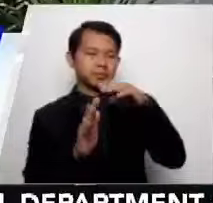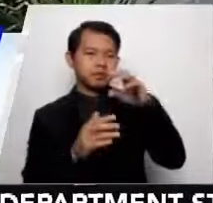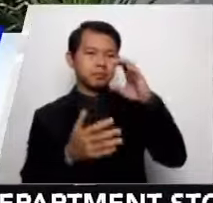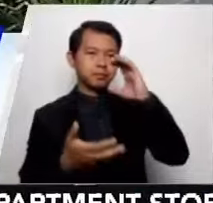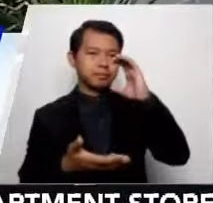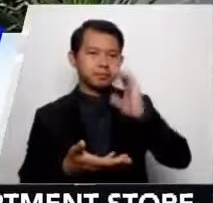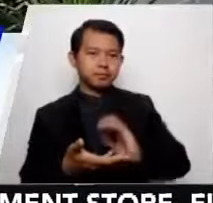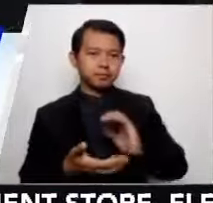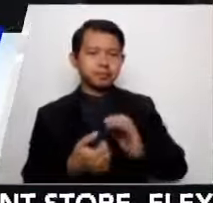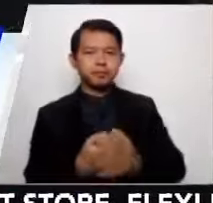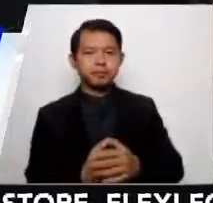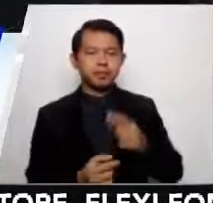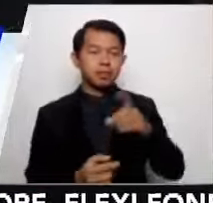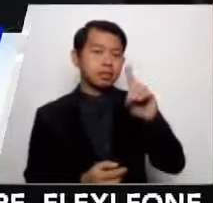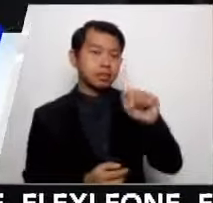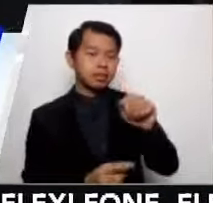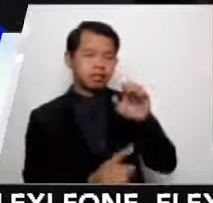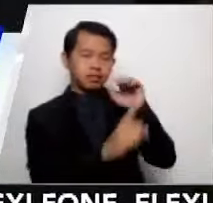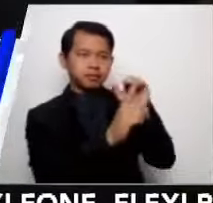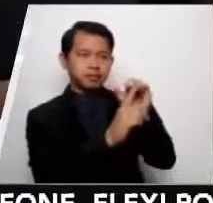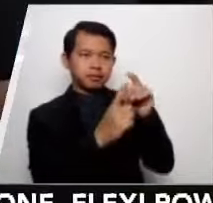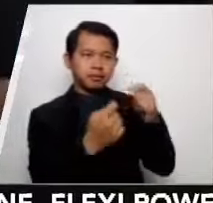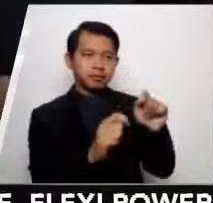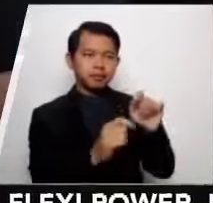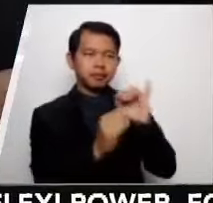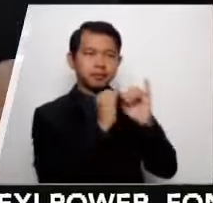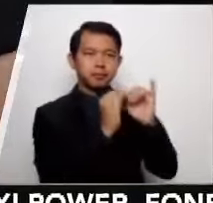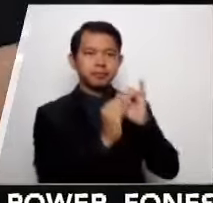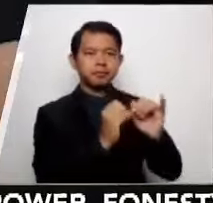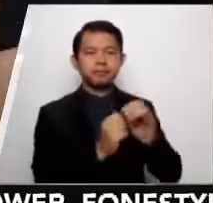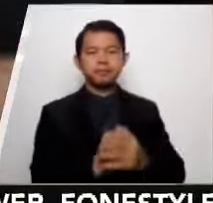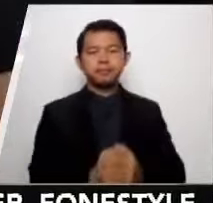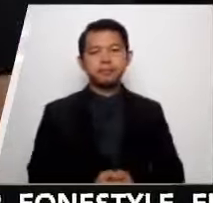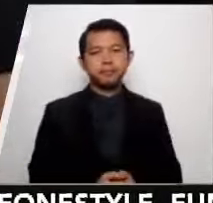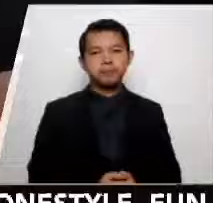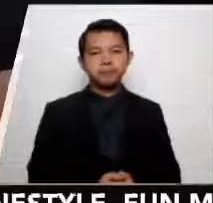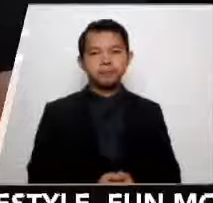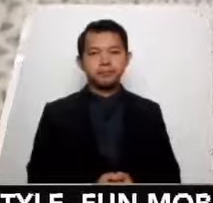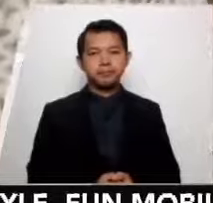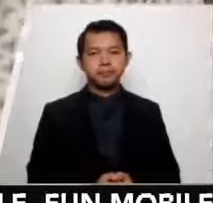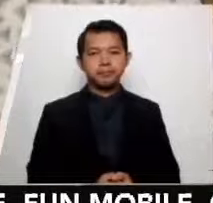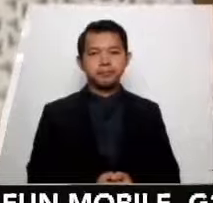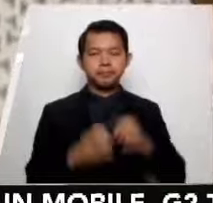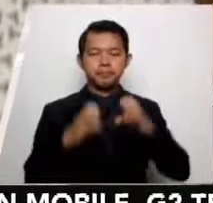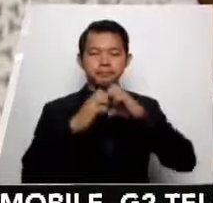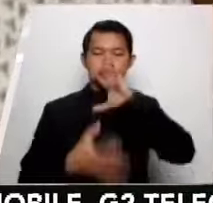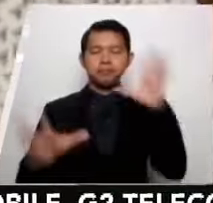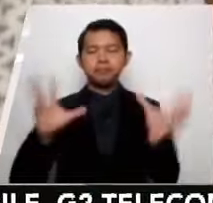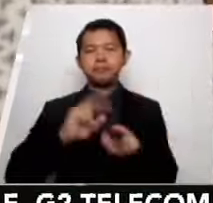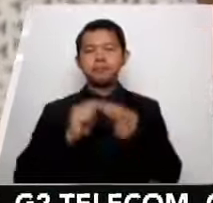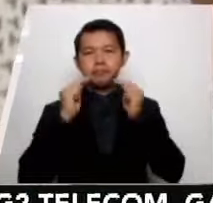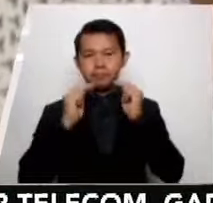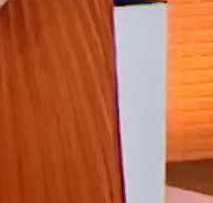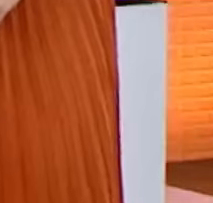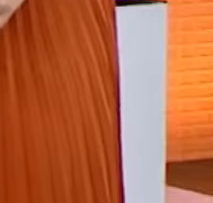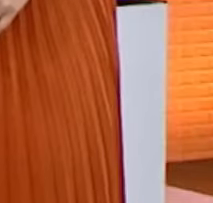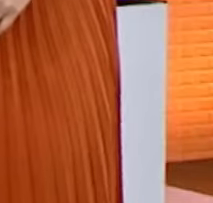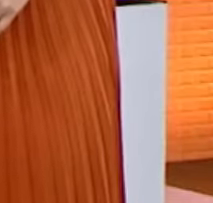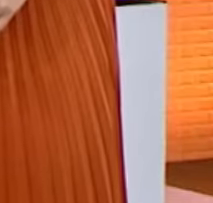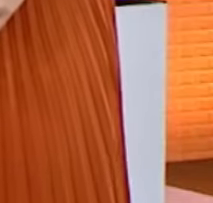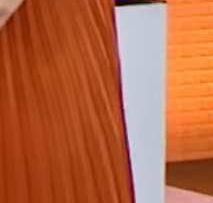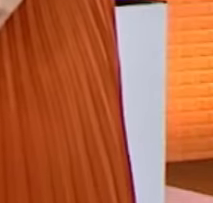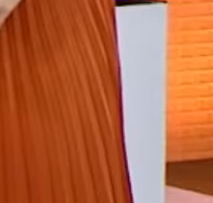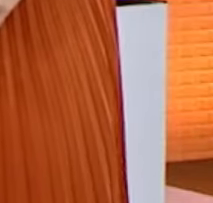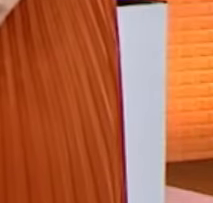DA ukol dito. Ito ang unang balita, Bernadette Reyes, para sa GMA Integrated News. Mga